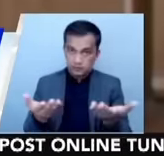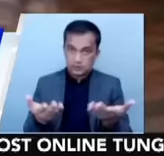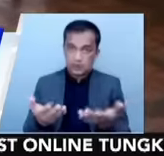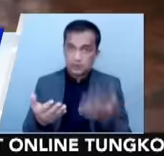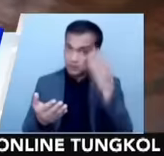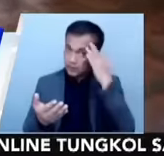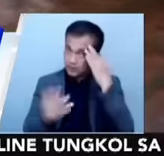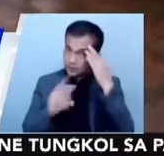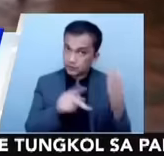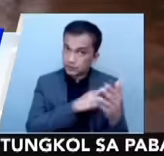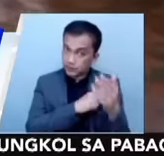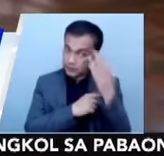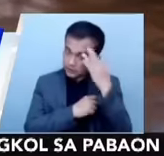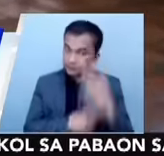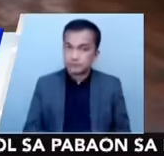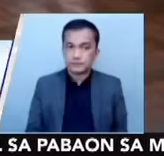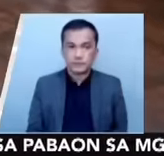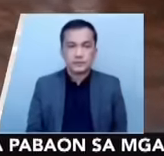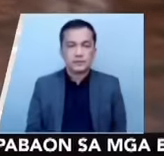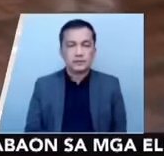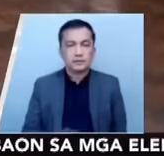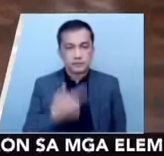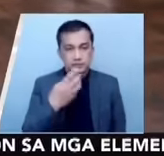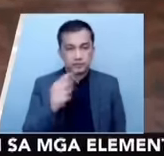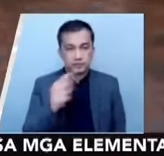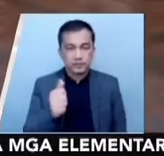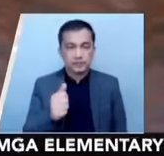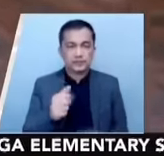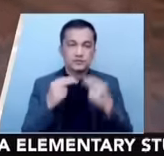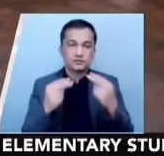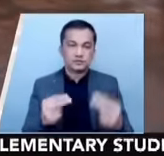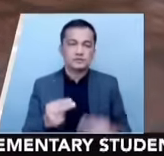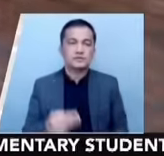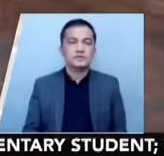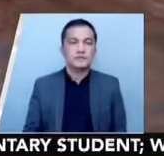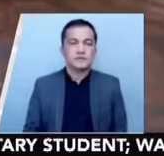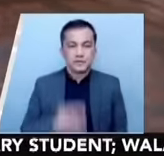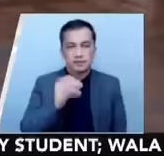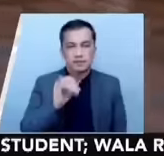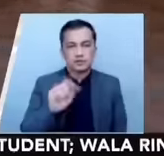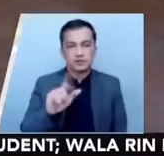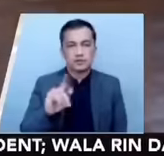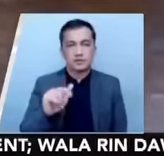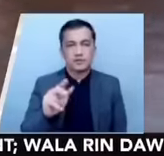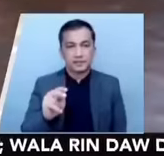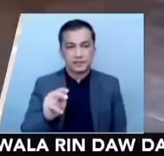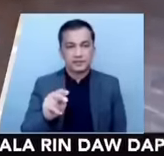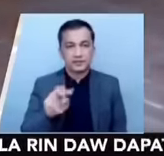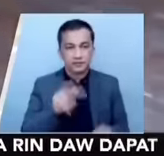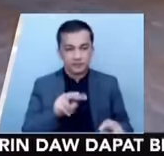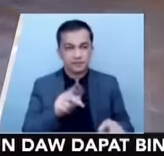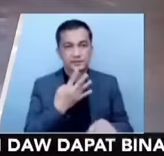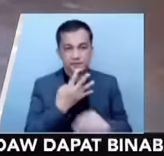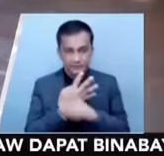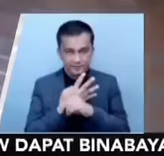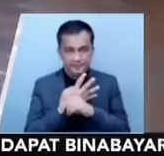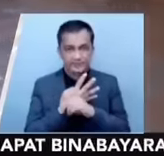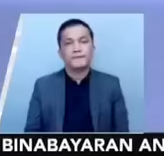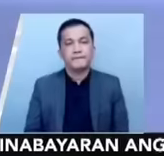knowledge. Para sa GMA Integrated News, Marisol Abdurrahman, nakatuto 24